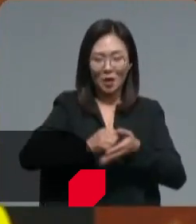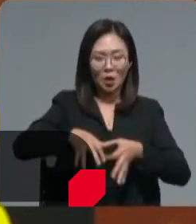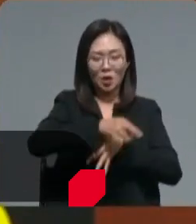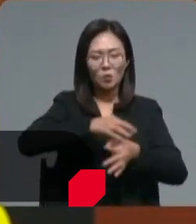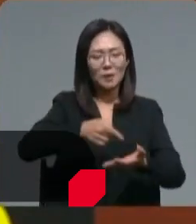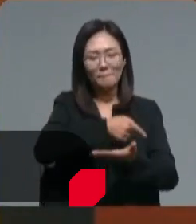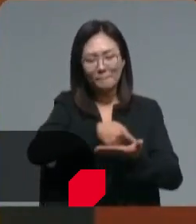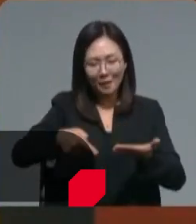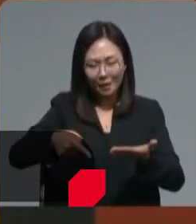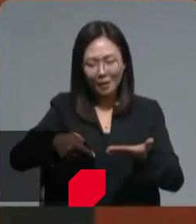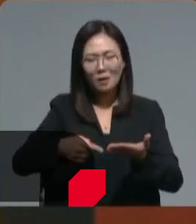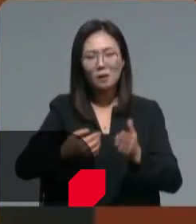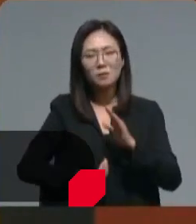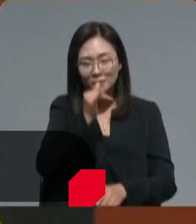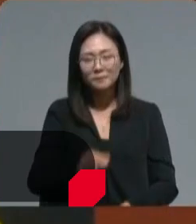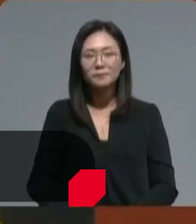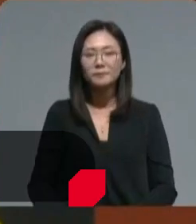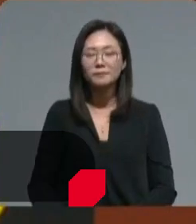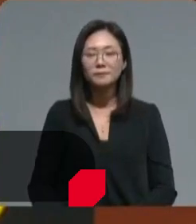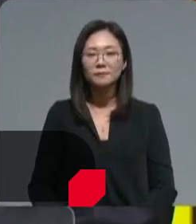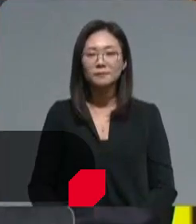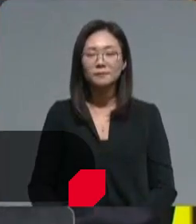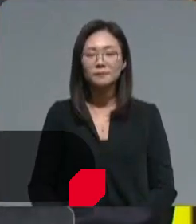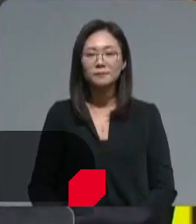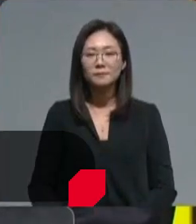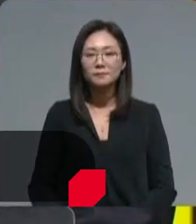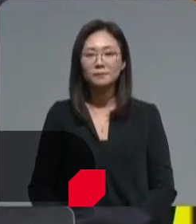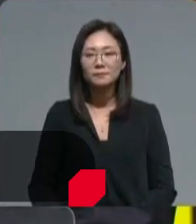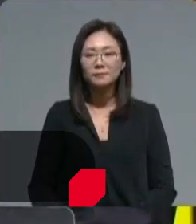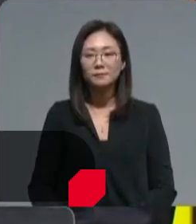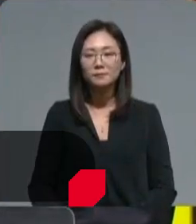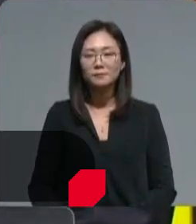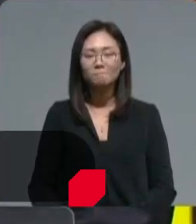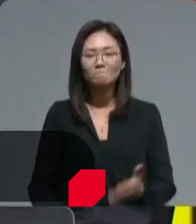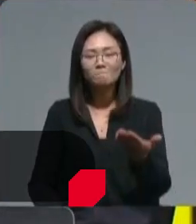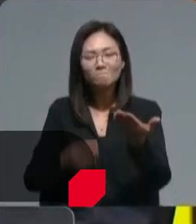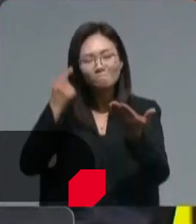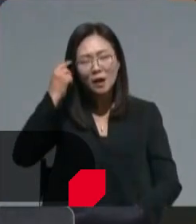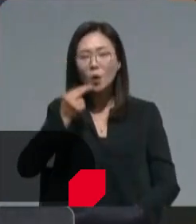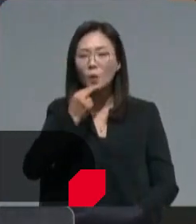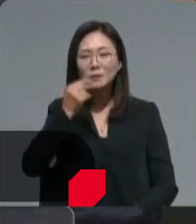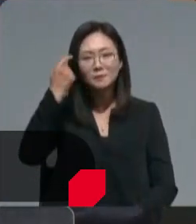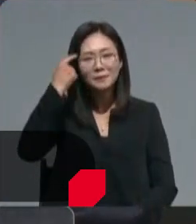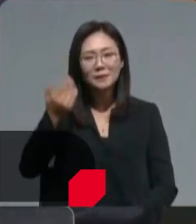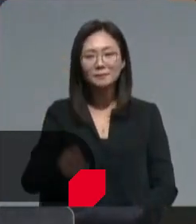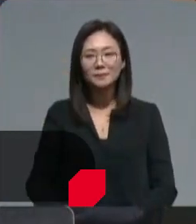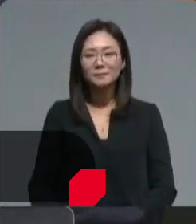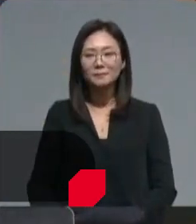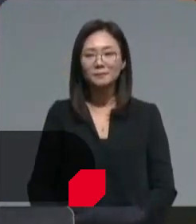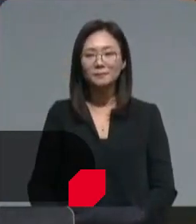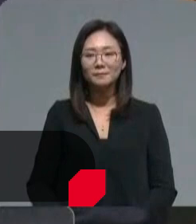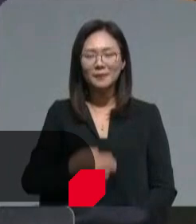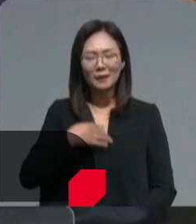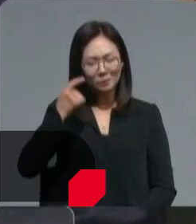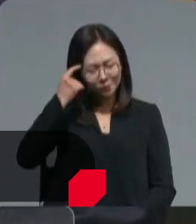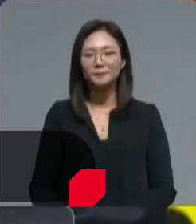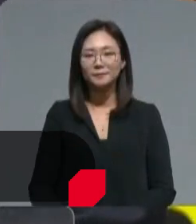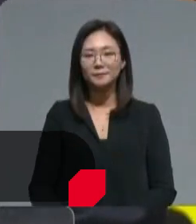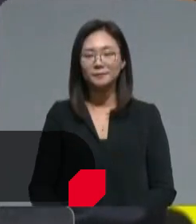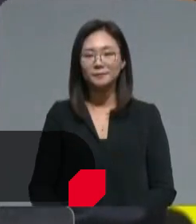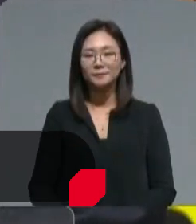치명적인 손실을 끼칠 수 있습니다. 이런 것들은 생각을 안 해보셨는지. 깊이 생각해서 내린